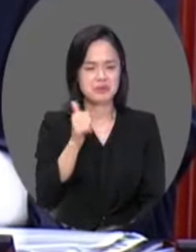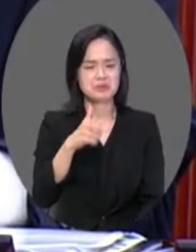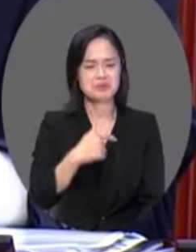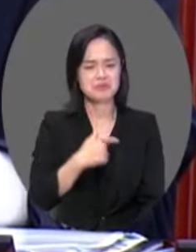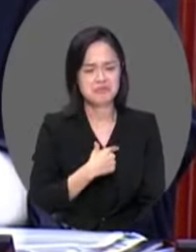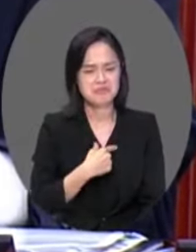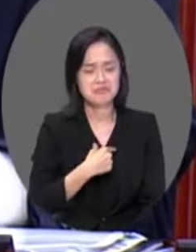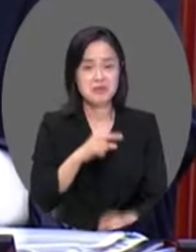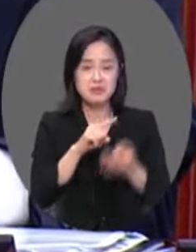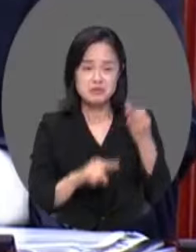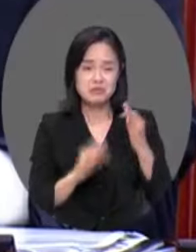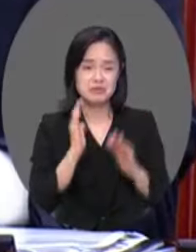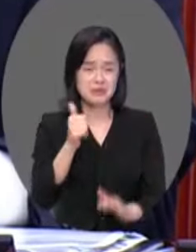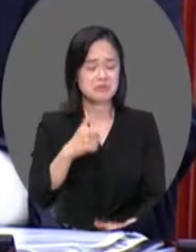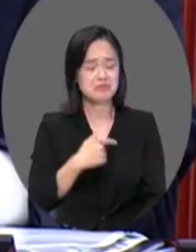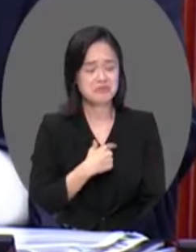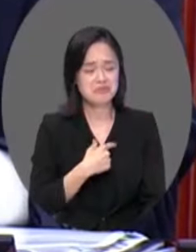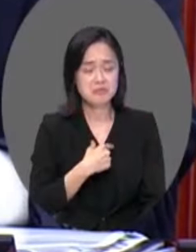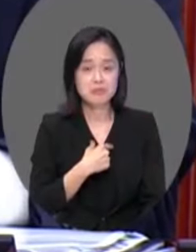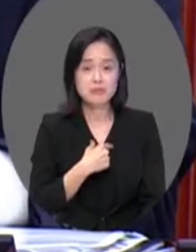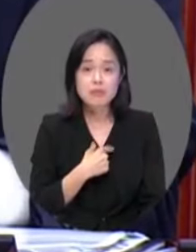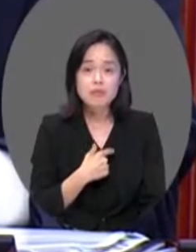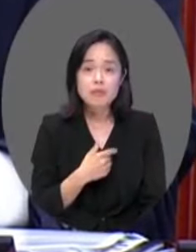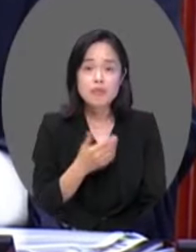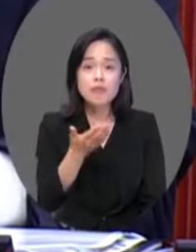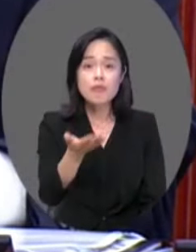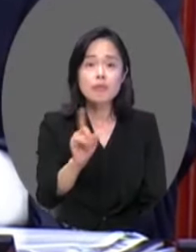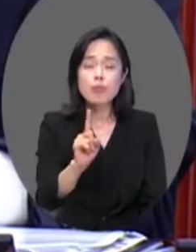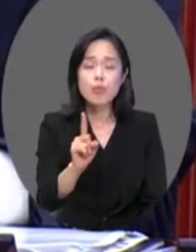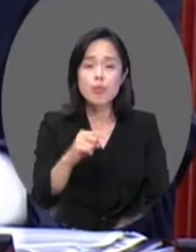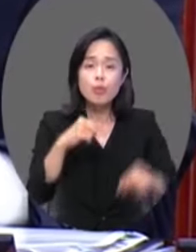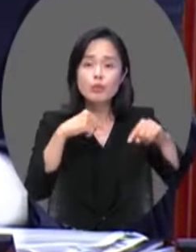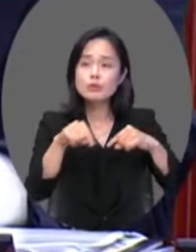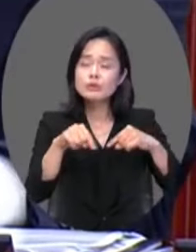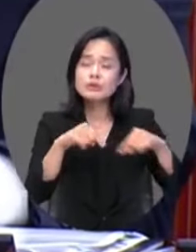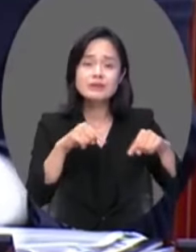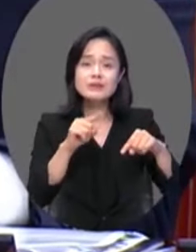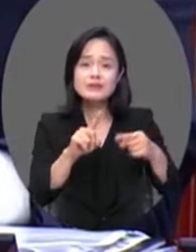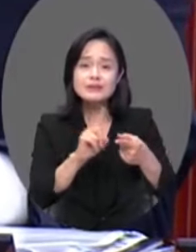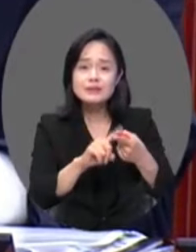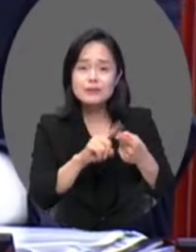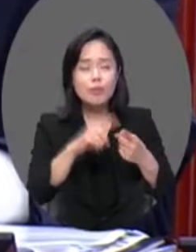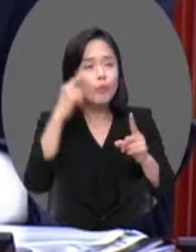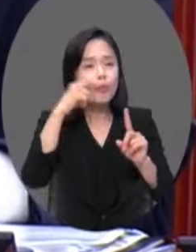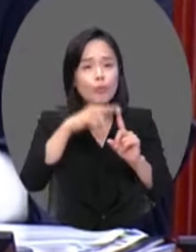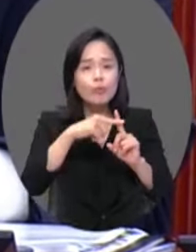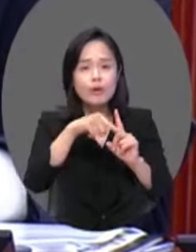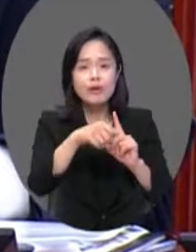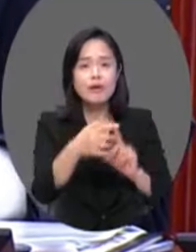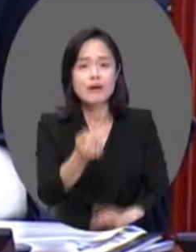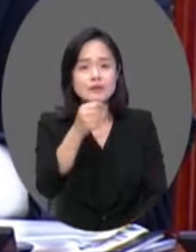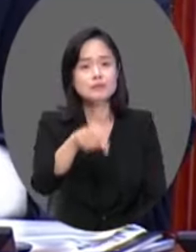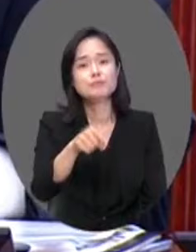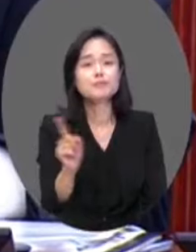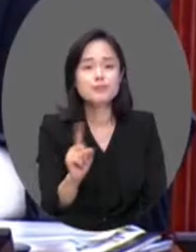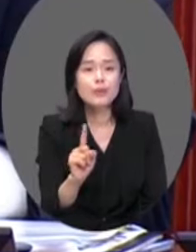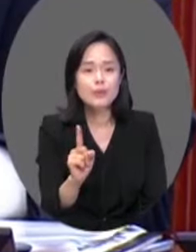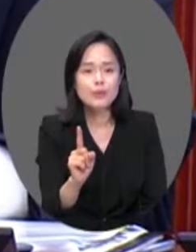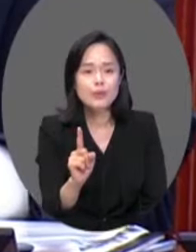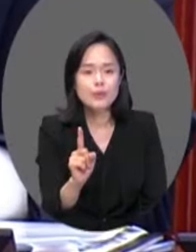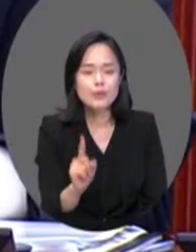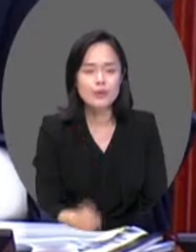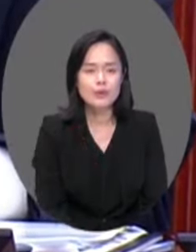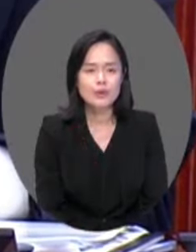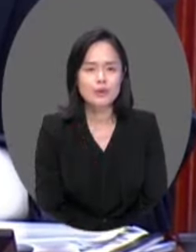겁니까? 최근에 그럼 한동훈 당대표에 얘기한 거 보면은 당대표 하려고 알랑방귀 끼고 거짓말한다 위선자 이렇게 말씀하셨는데 누구를